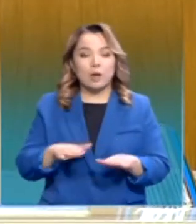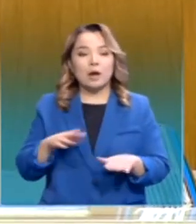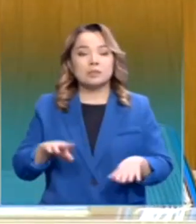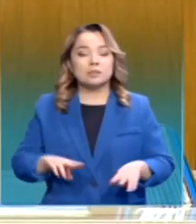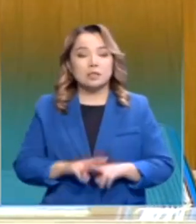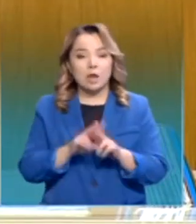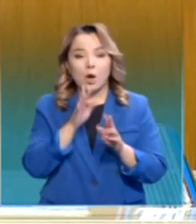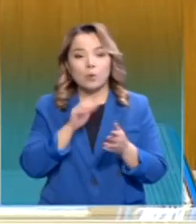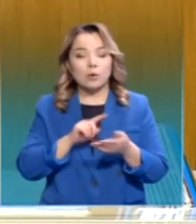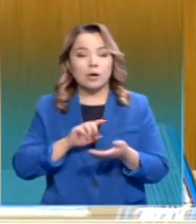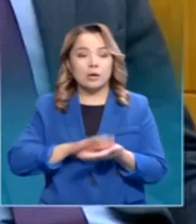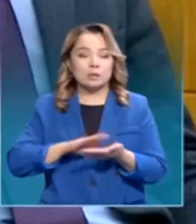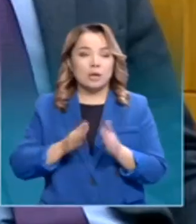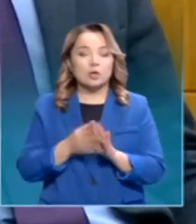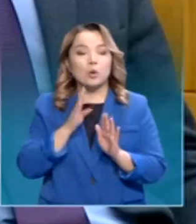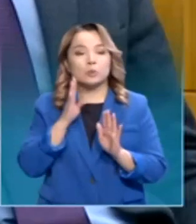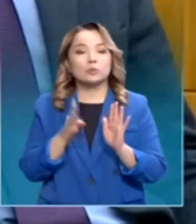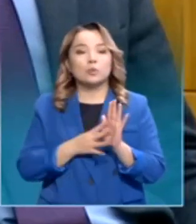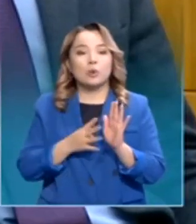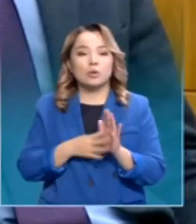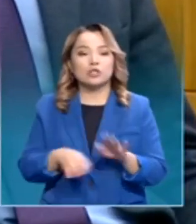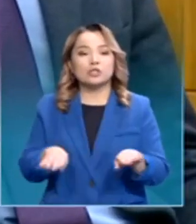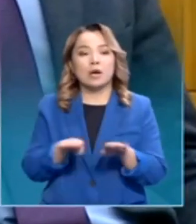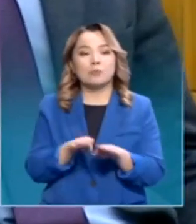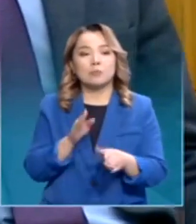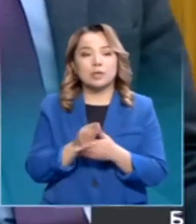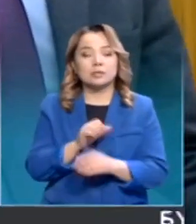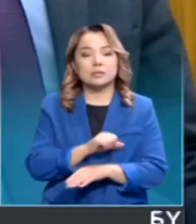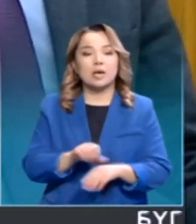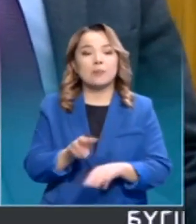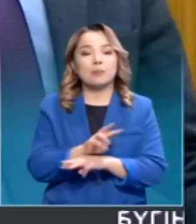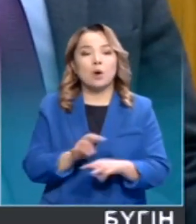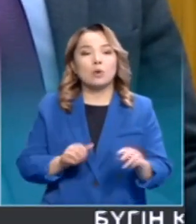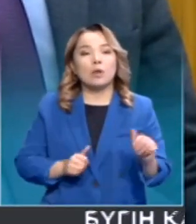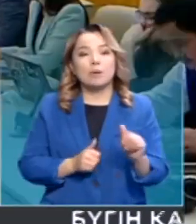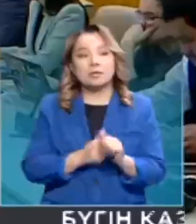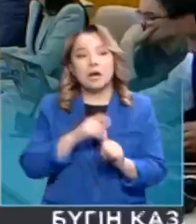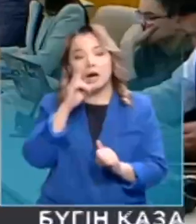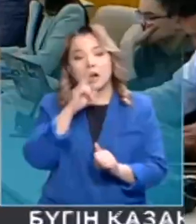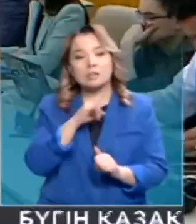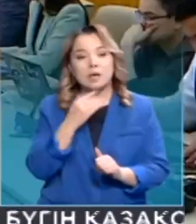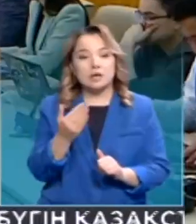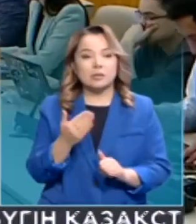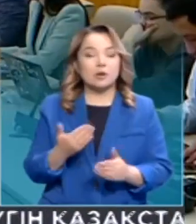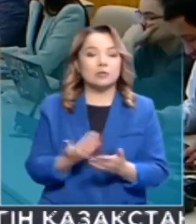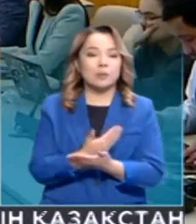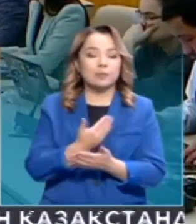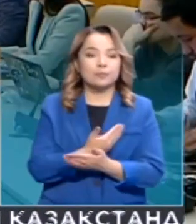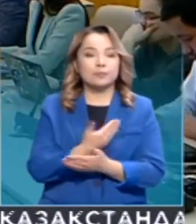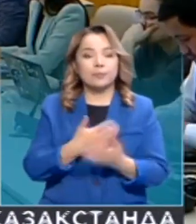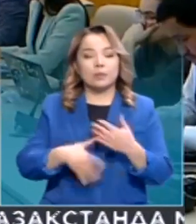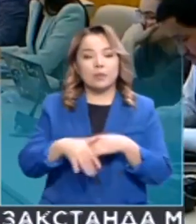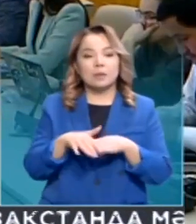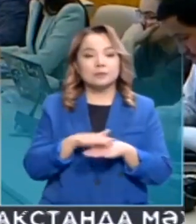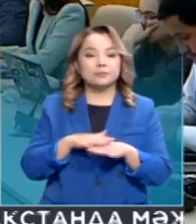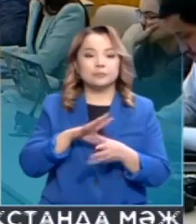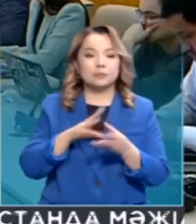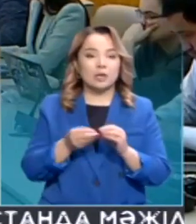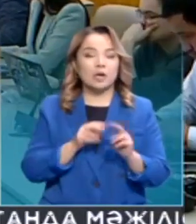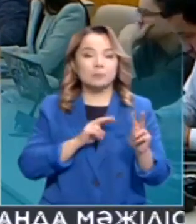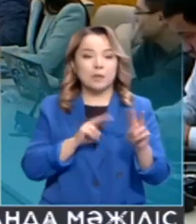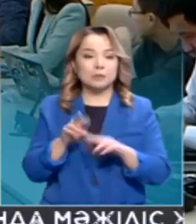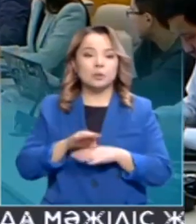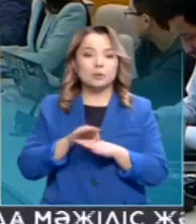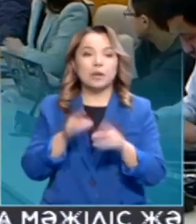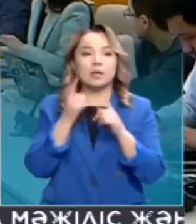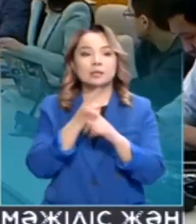Астана уақытымен ертең таңғы 9-да жабылады. Сыртқы істер министрінің орынбасары Қазақстандағы науқан келген шетелдік байқаушылар туралы да